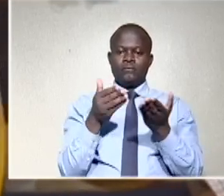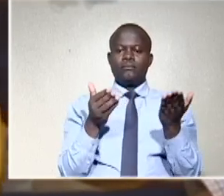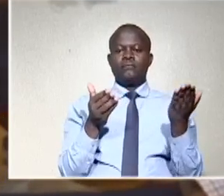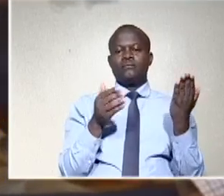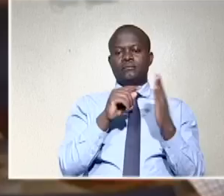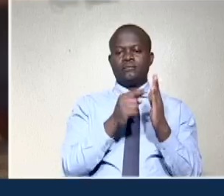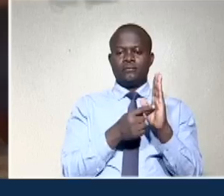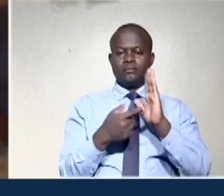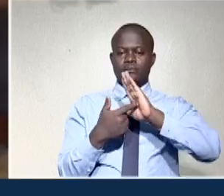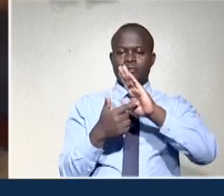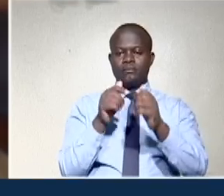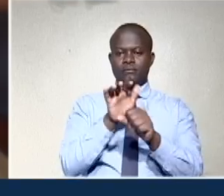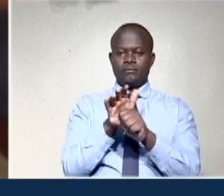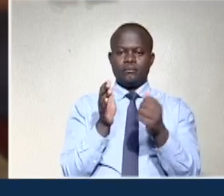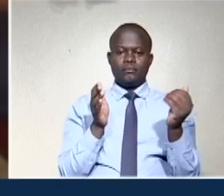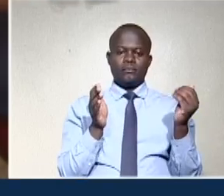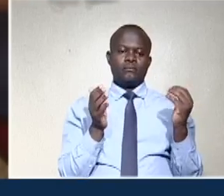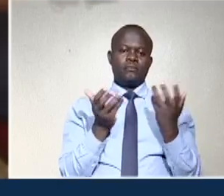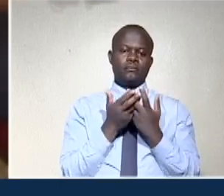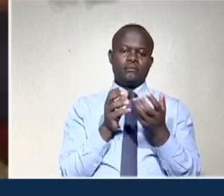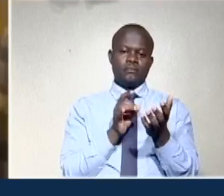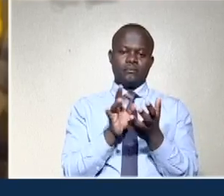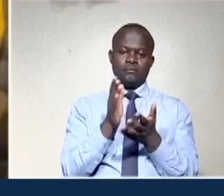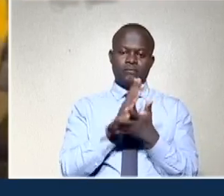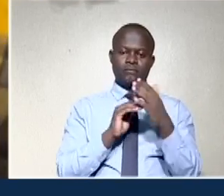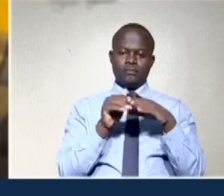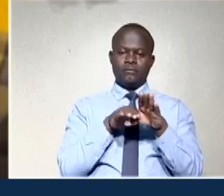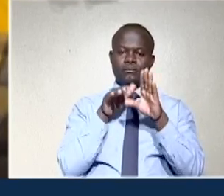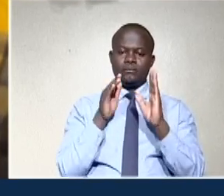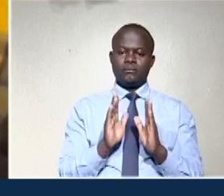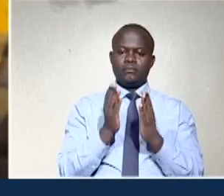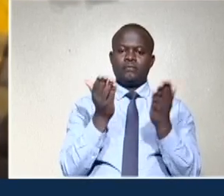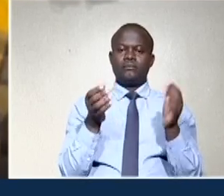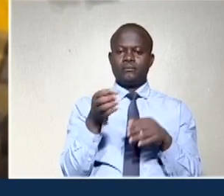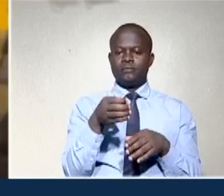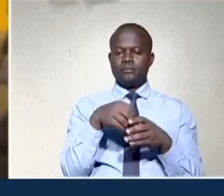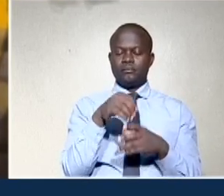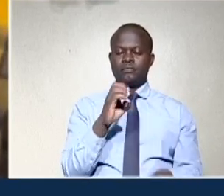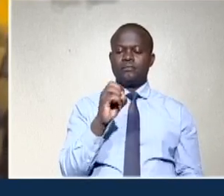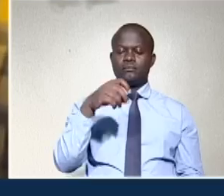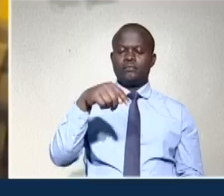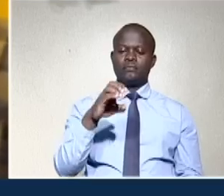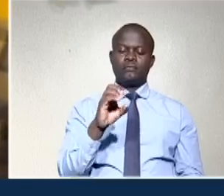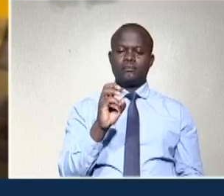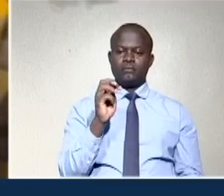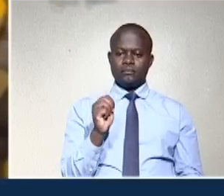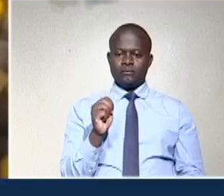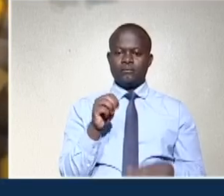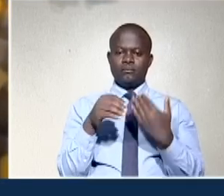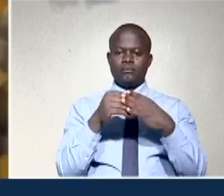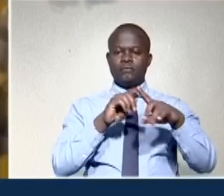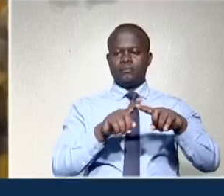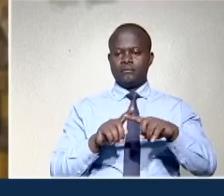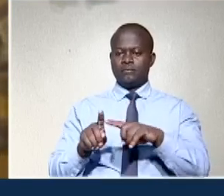ingingo yagarutsweho cyane ari igendanye no kwirukana bamwe mu banyamuryango b'iyi koperative ya COPCOM, aho bashinjwa amakosa